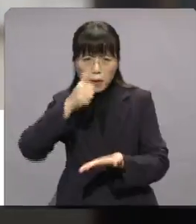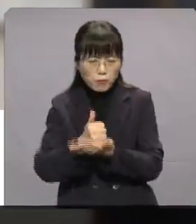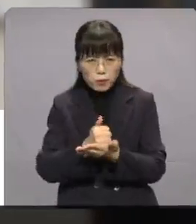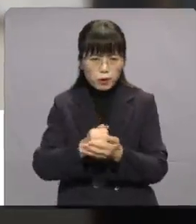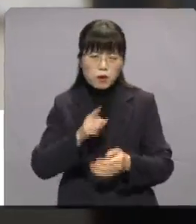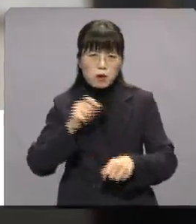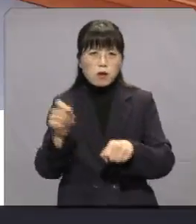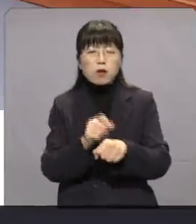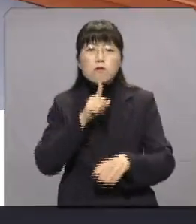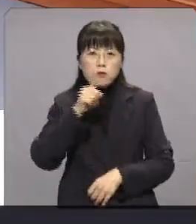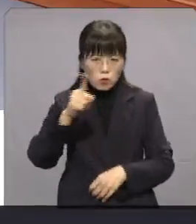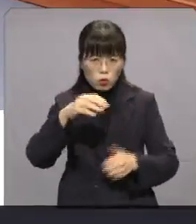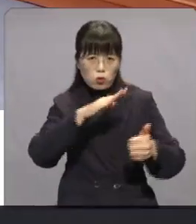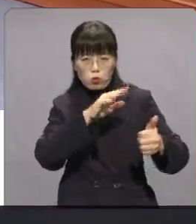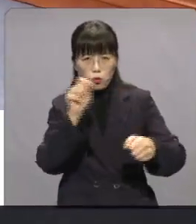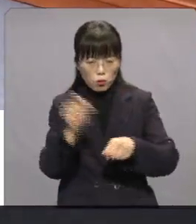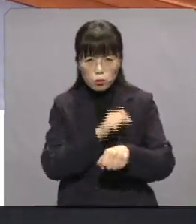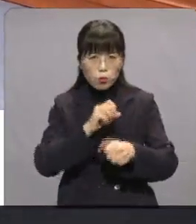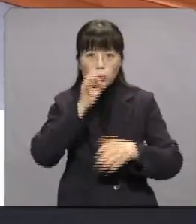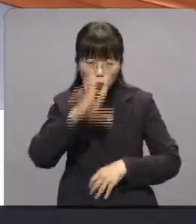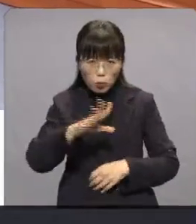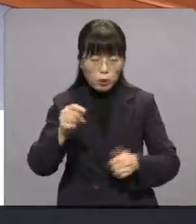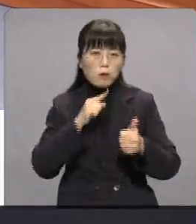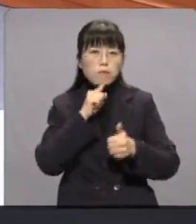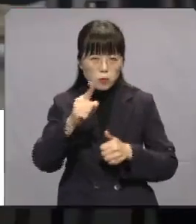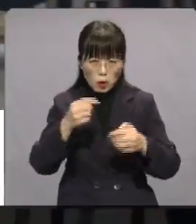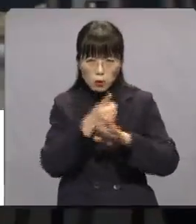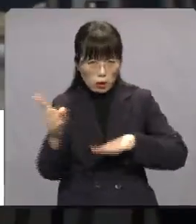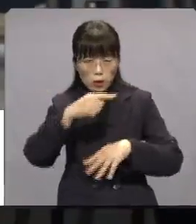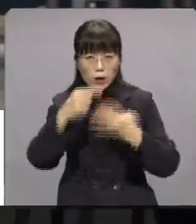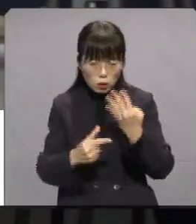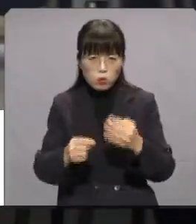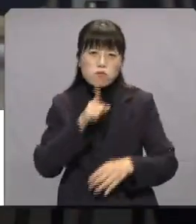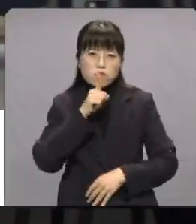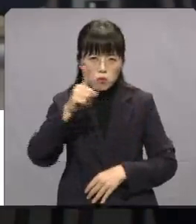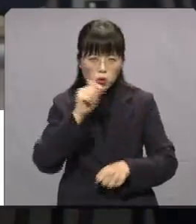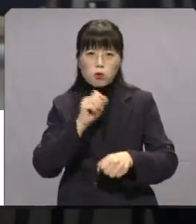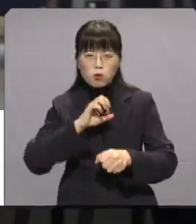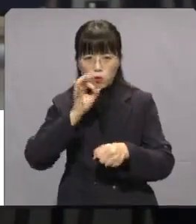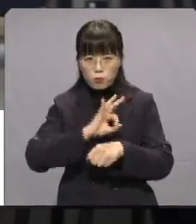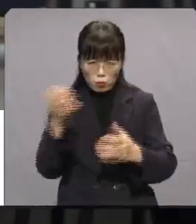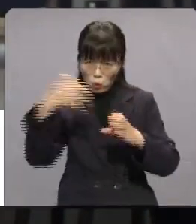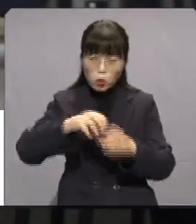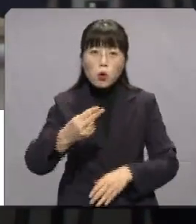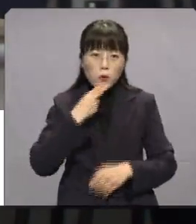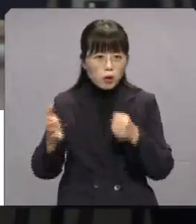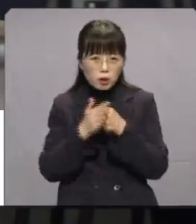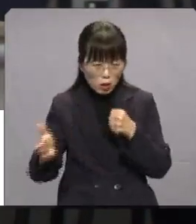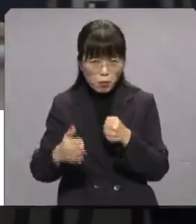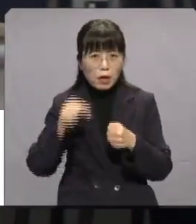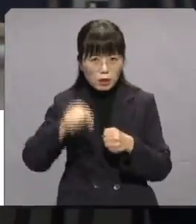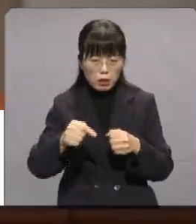불소추 특권의 예외 사항으로 신속한 수사를 통해 진상을 명확히 하고 불소추 특권이 적용되지 않으니